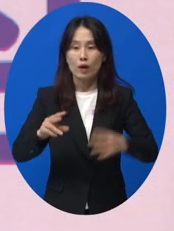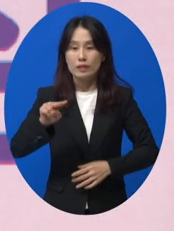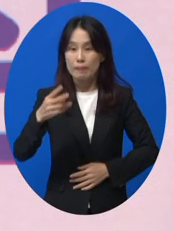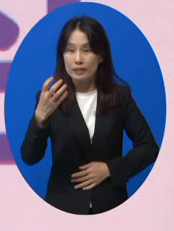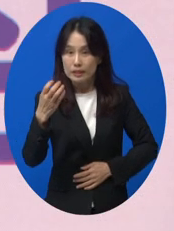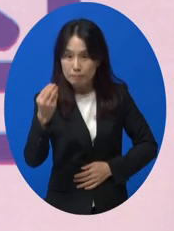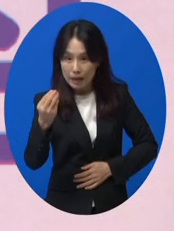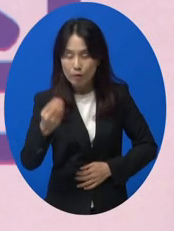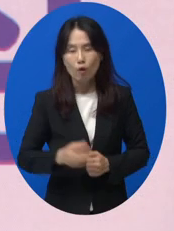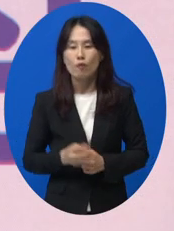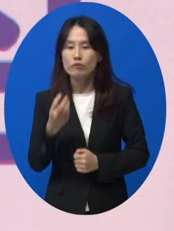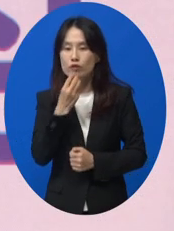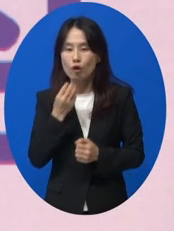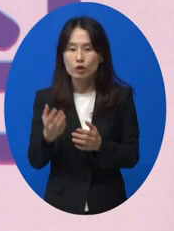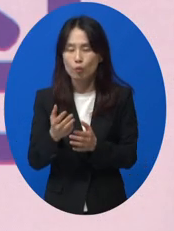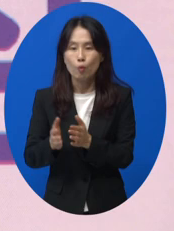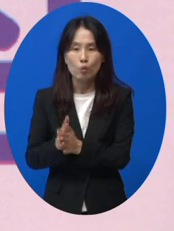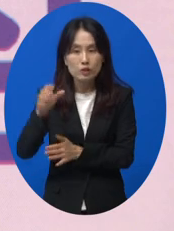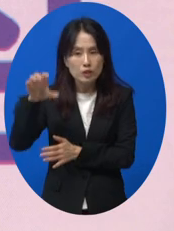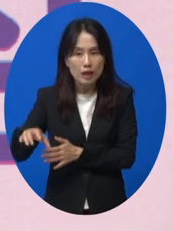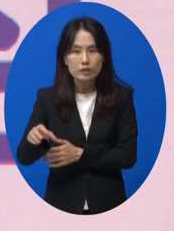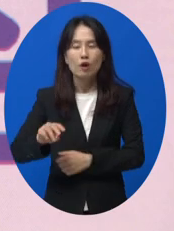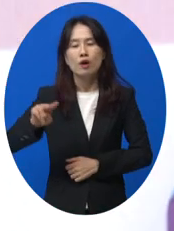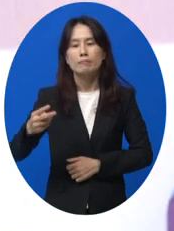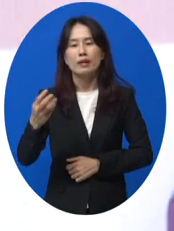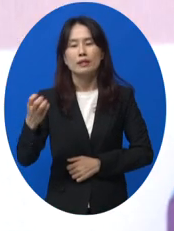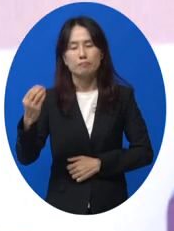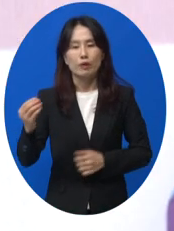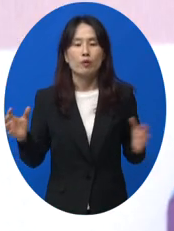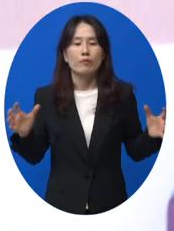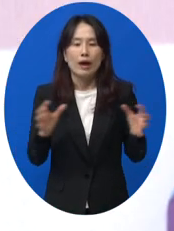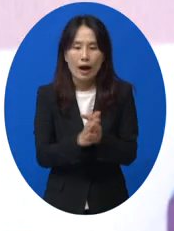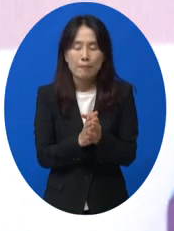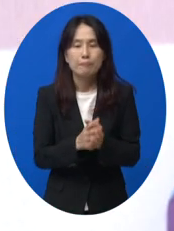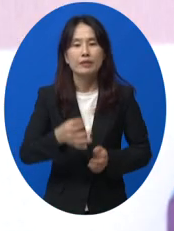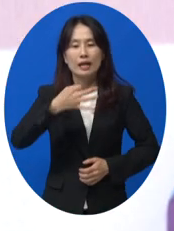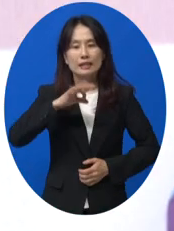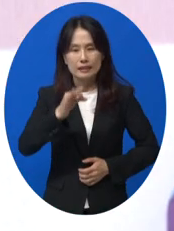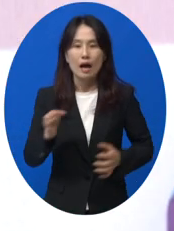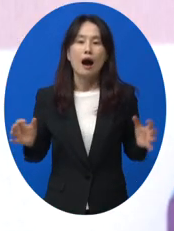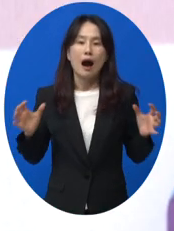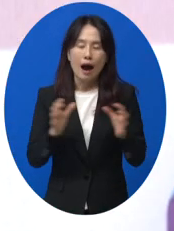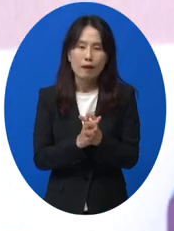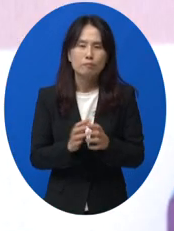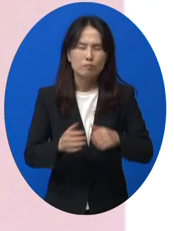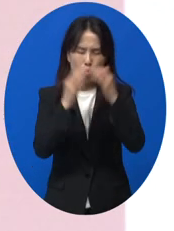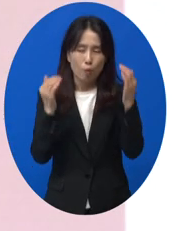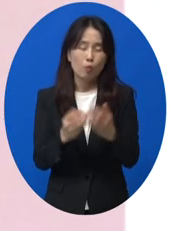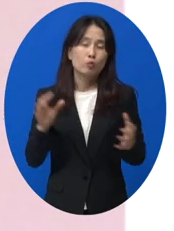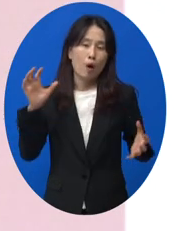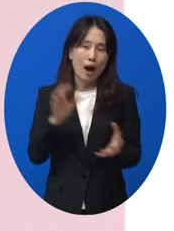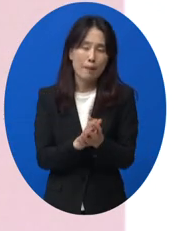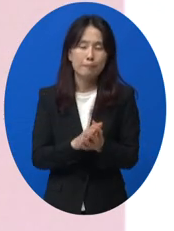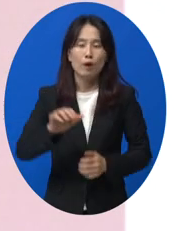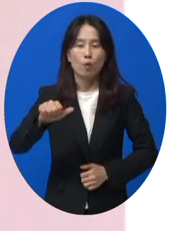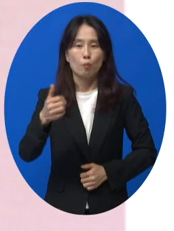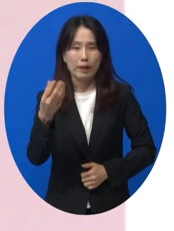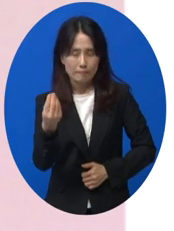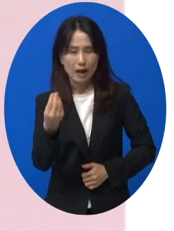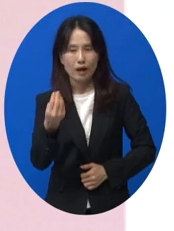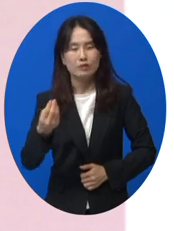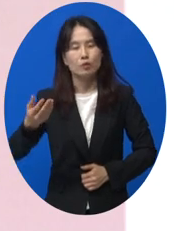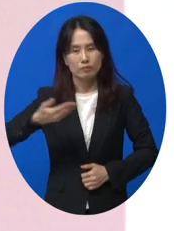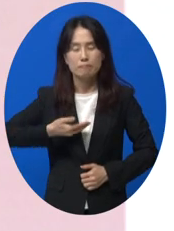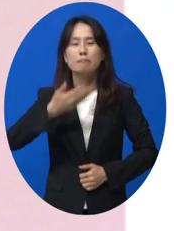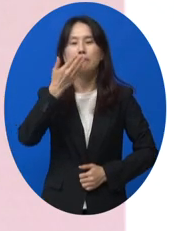경우 경기도와 시군 적립금이 240만 원 여기에 이자까지 붙어 만기 시 최대 500만 원을